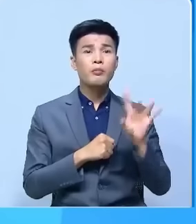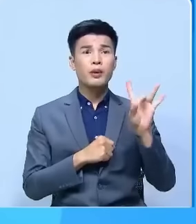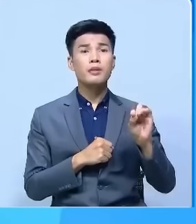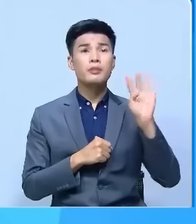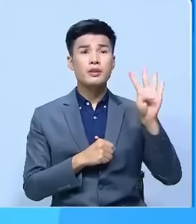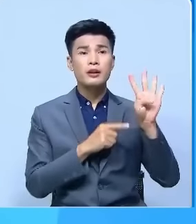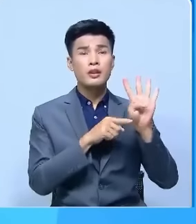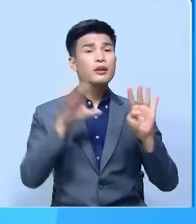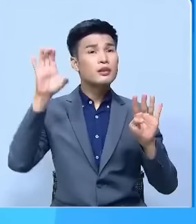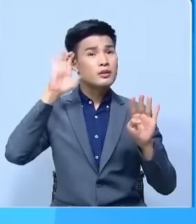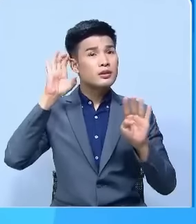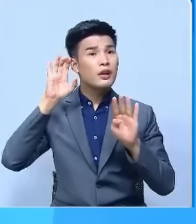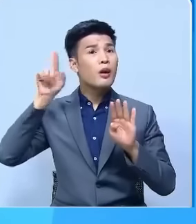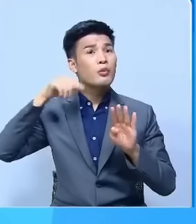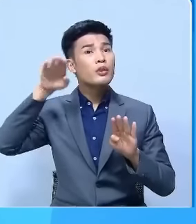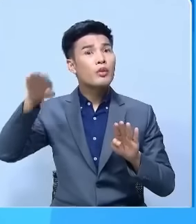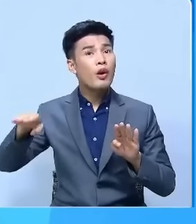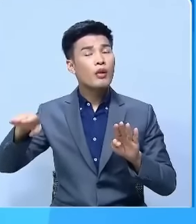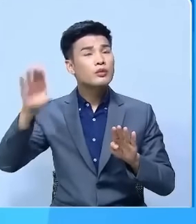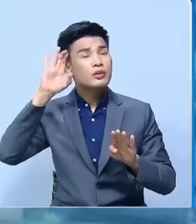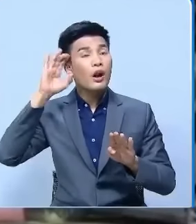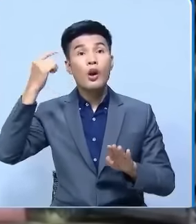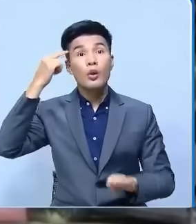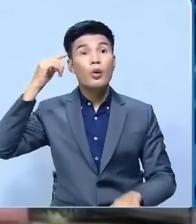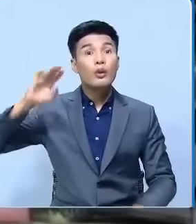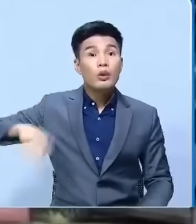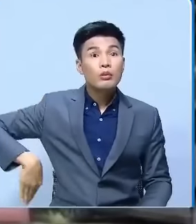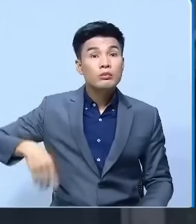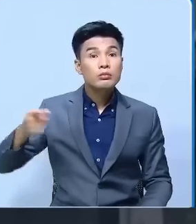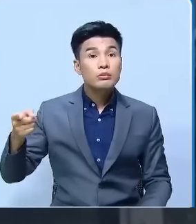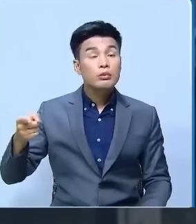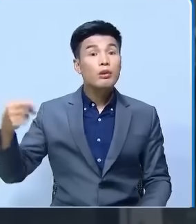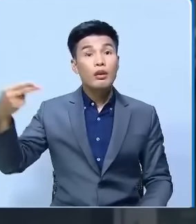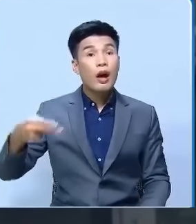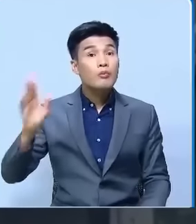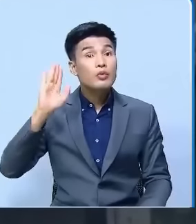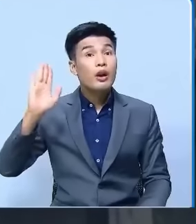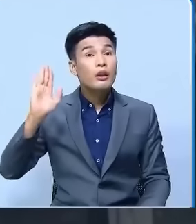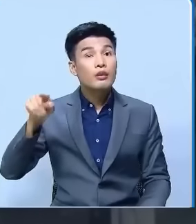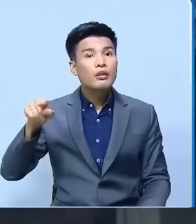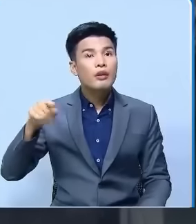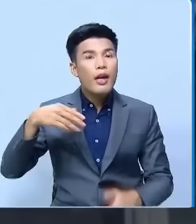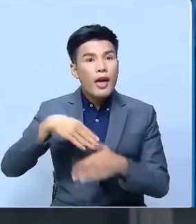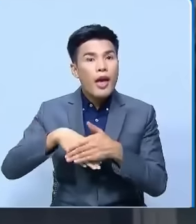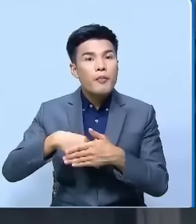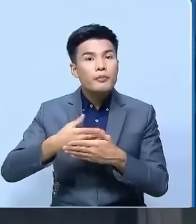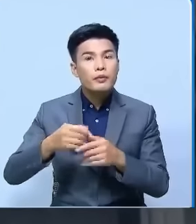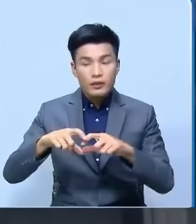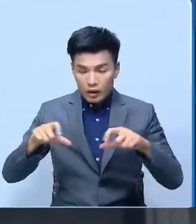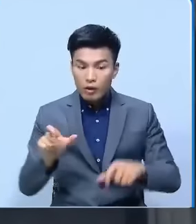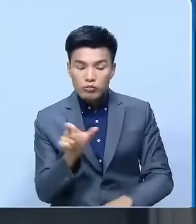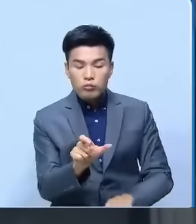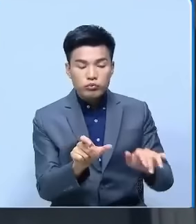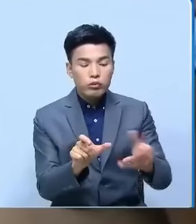ไวัเนื้อเชื่อใจน้องสาวปรากฏว่ามารู้อีกทีน้องสาวคนนี้แหละกับหลานชายค่ะแอบเอาATMไปกดเงิน